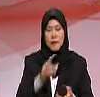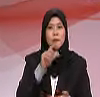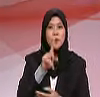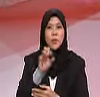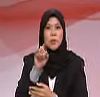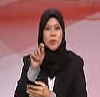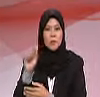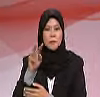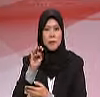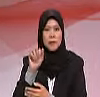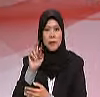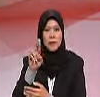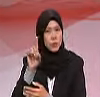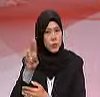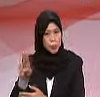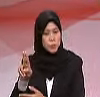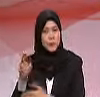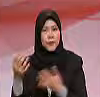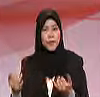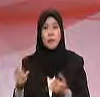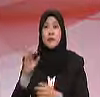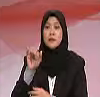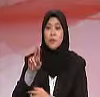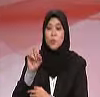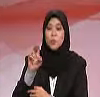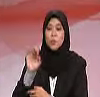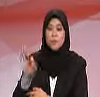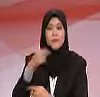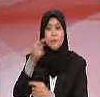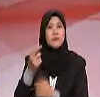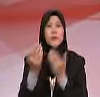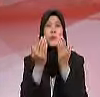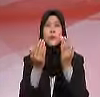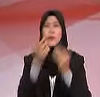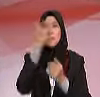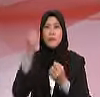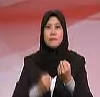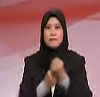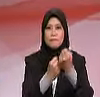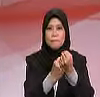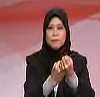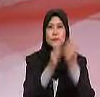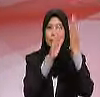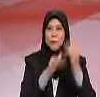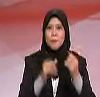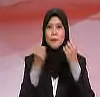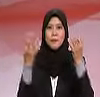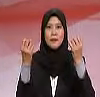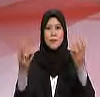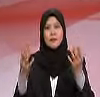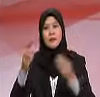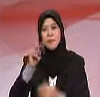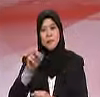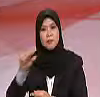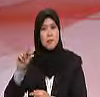Yusof Bakrin. Bercakap kepada RTM, Yusof menzahirkan rasa syukur atas sumbangan diberikan dan mengharapkan agar lebih banyak badan